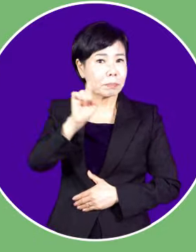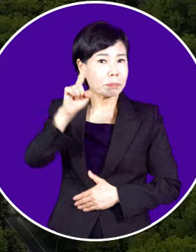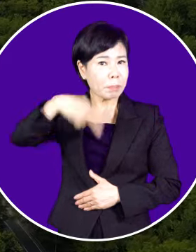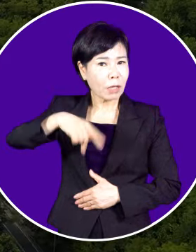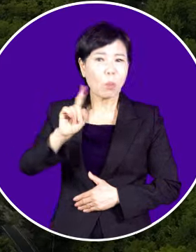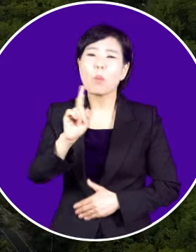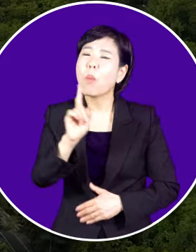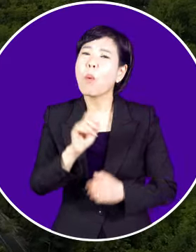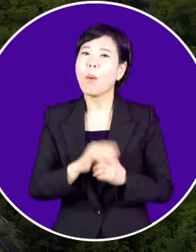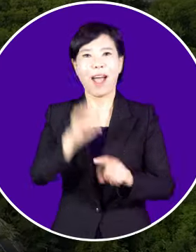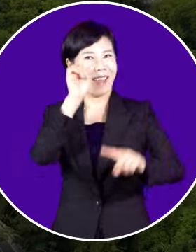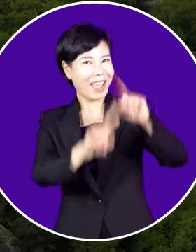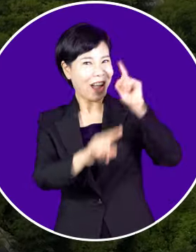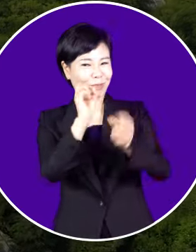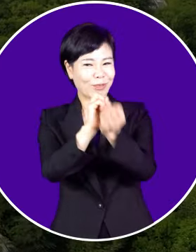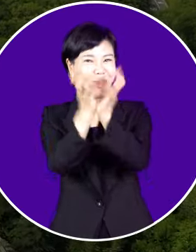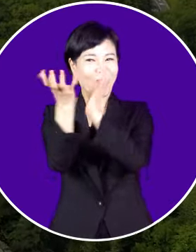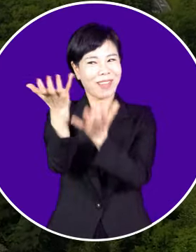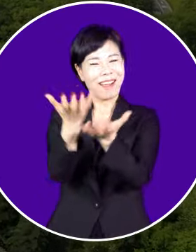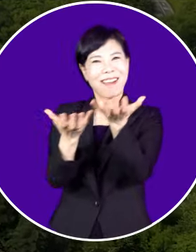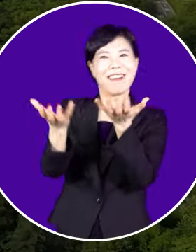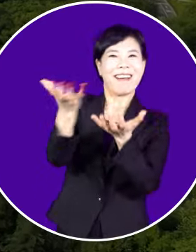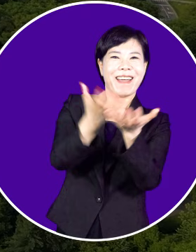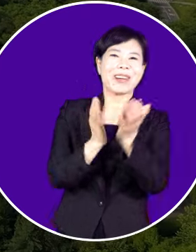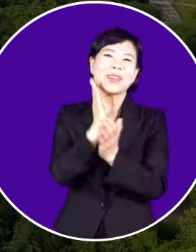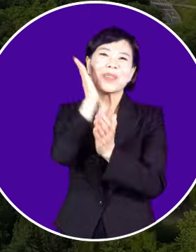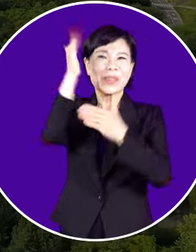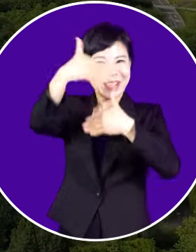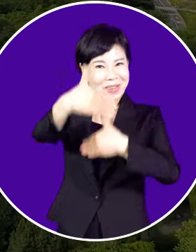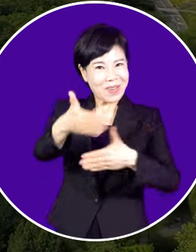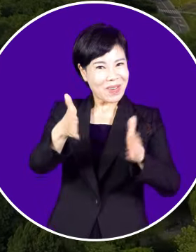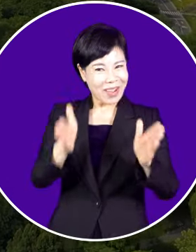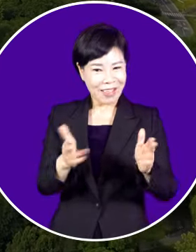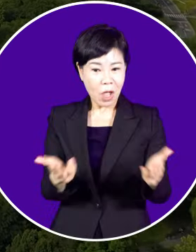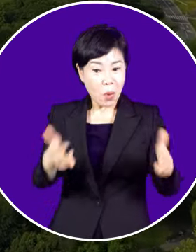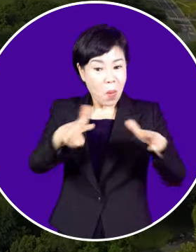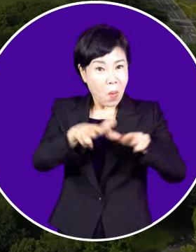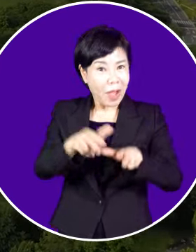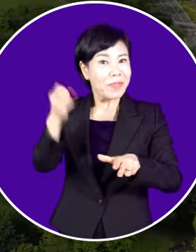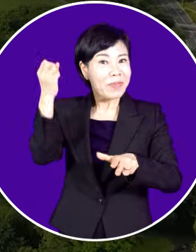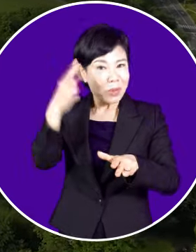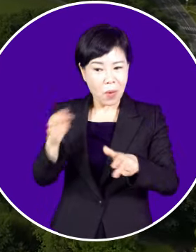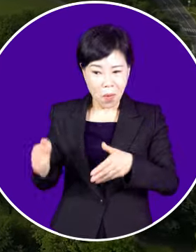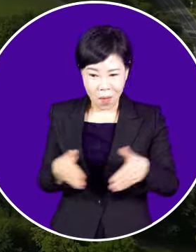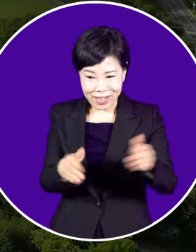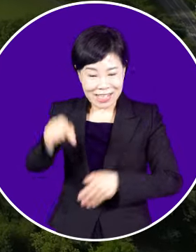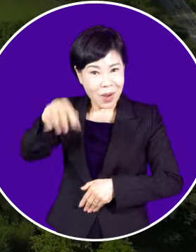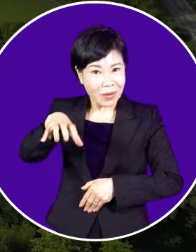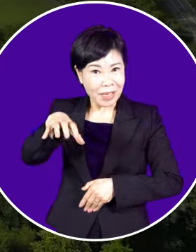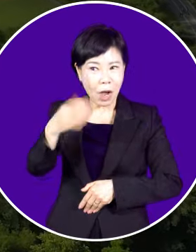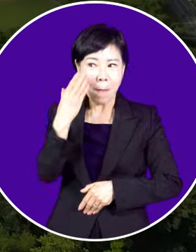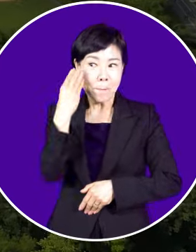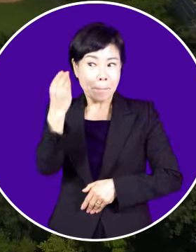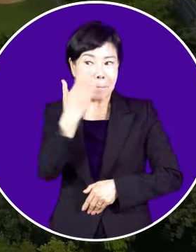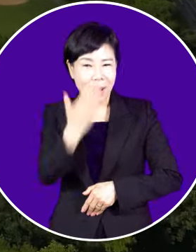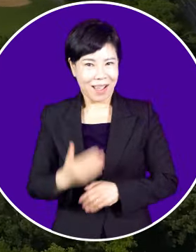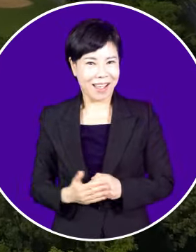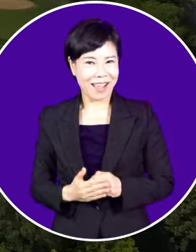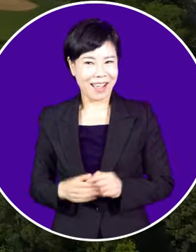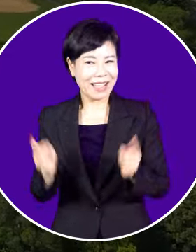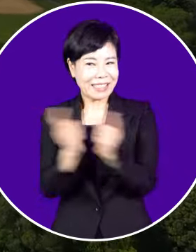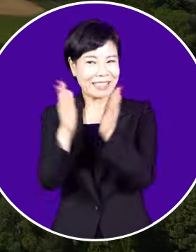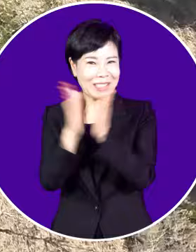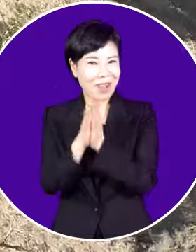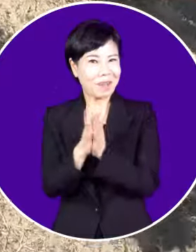뭐예요? 그린스팟은 나무와 꽃들이 어우러진 녹색 공간이라는 뜻으로 공원이나 정원 혹은 길거리에서도 찾을